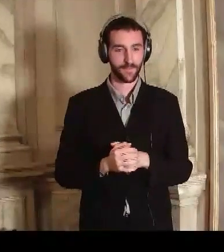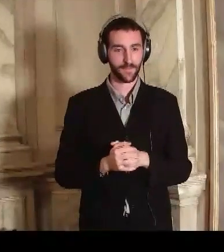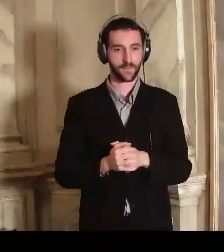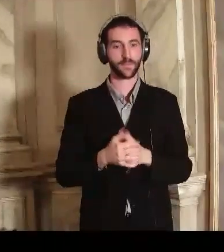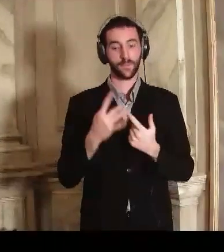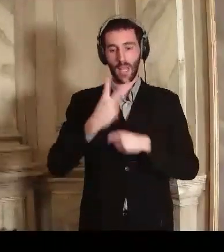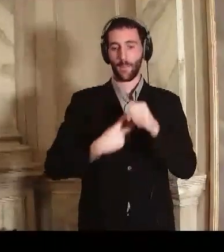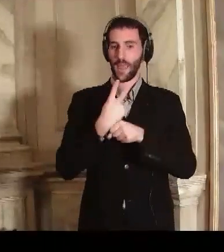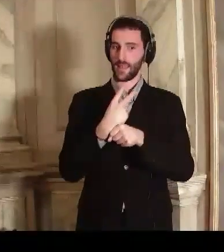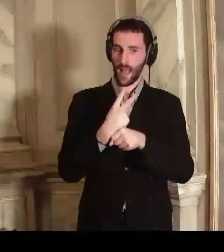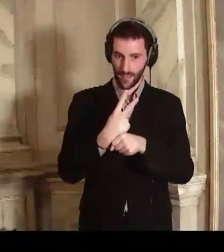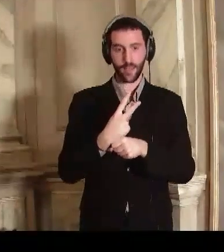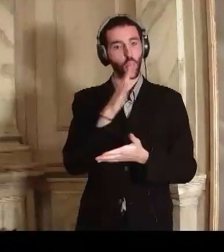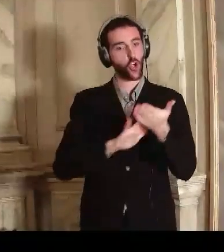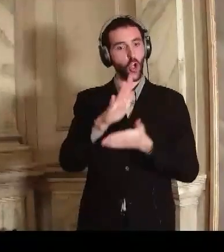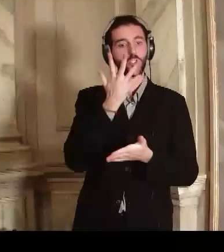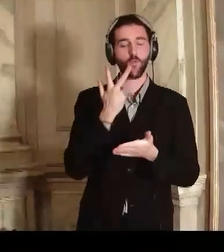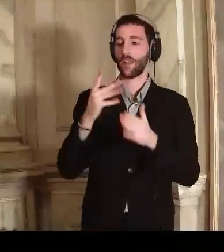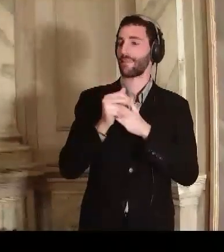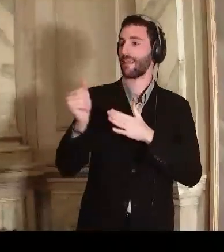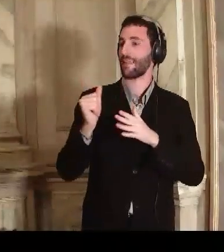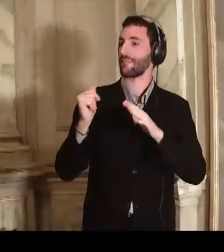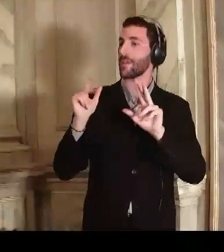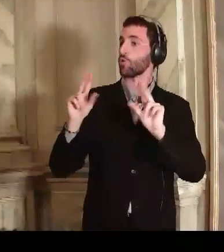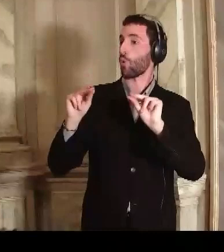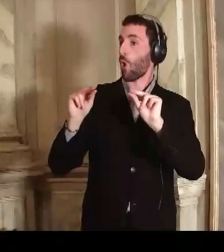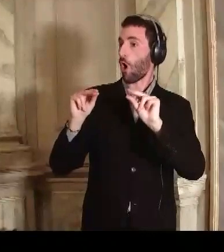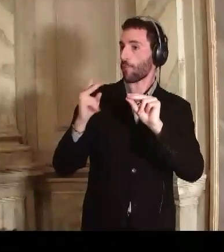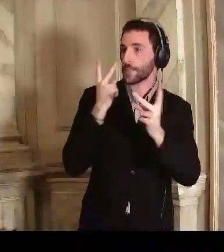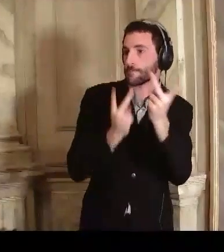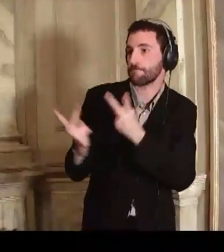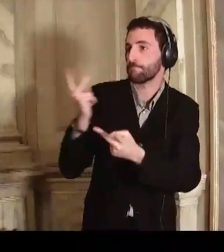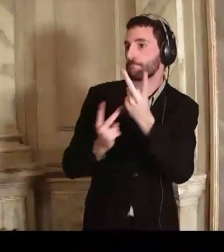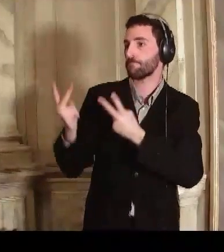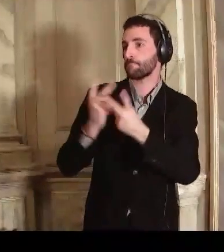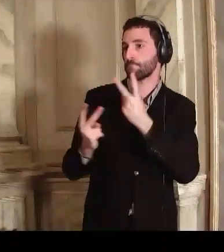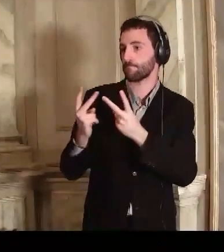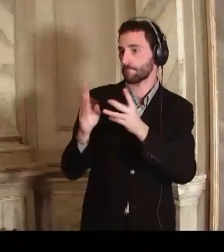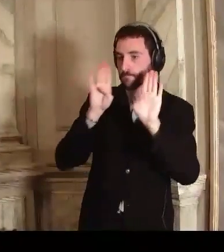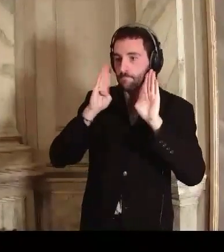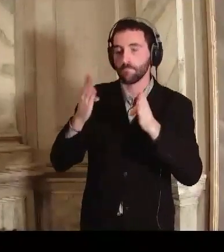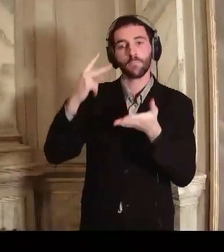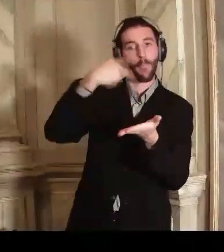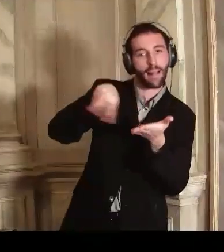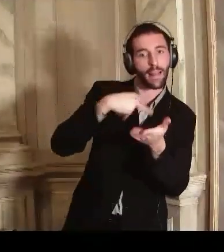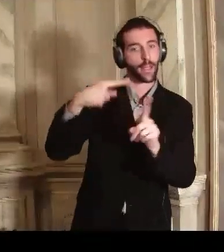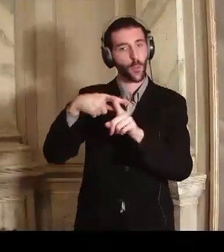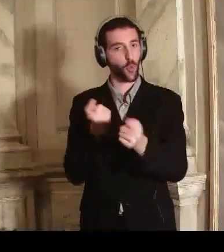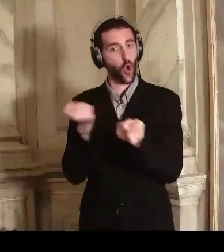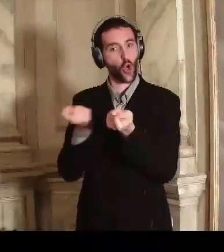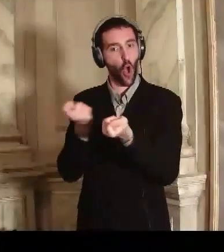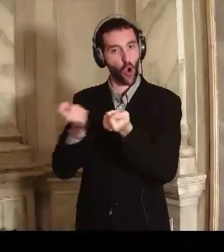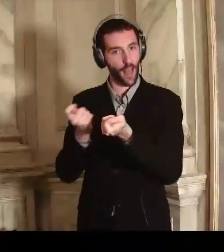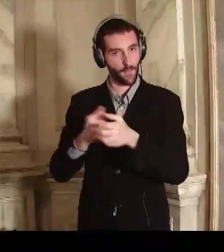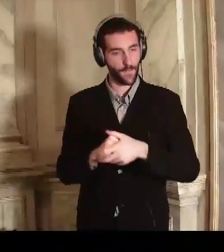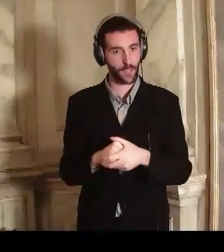prossima generazione di talenti della danza, concentrandosi sui giovani artisti e sui coreografi emergenti. Attraverso coproduzioni,